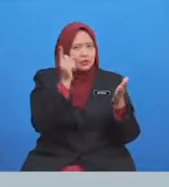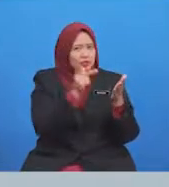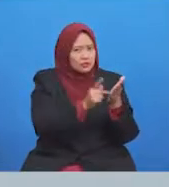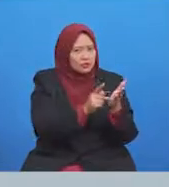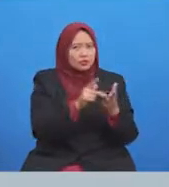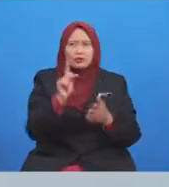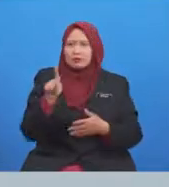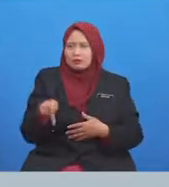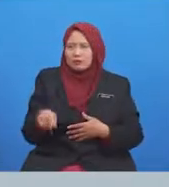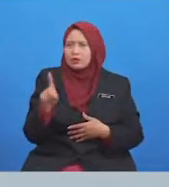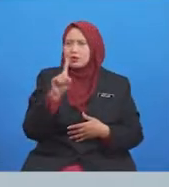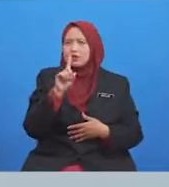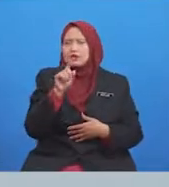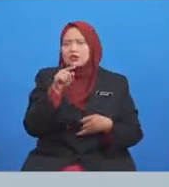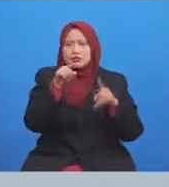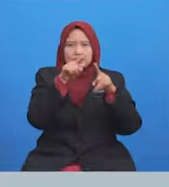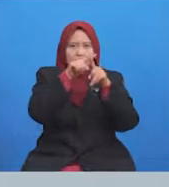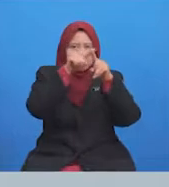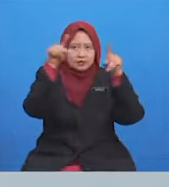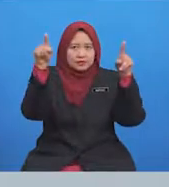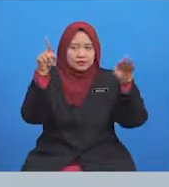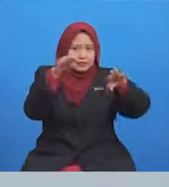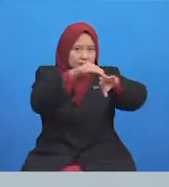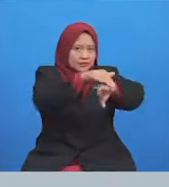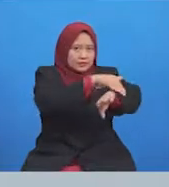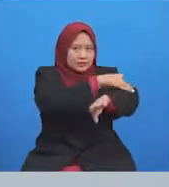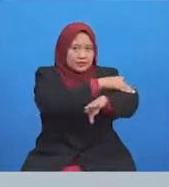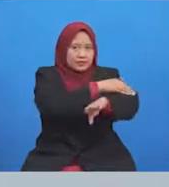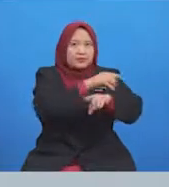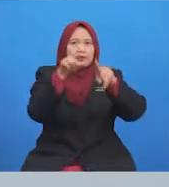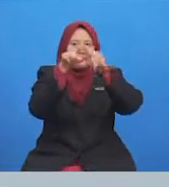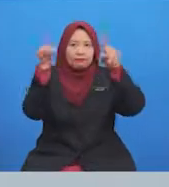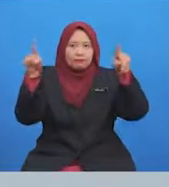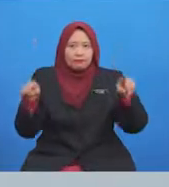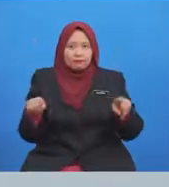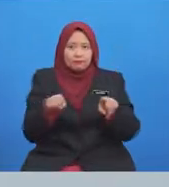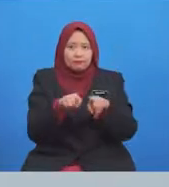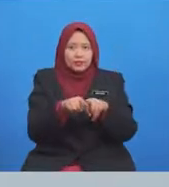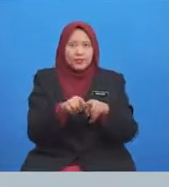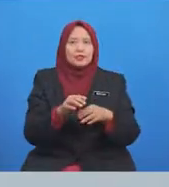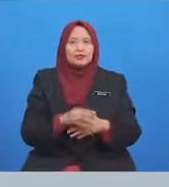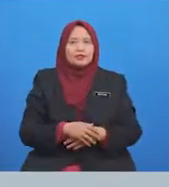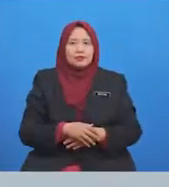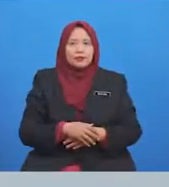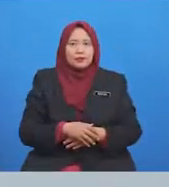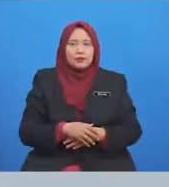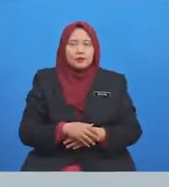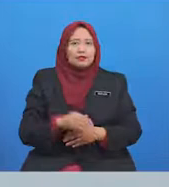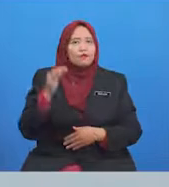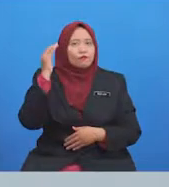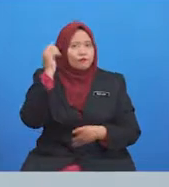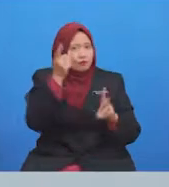sisi-sisi empat kitaran dan ciri-cirinya. Kedua, memahami hubungan